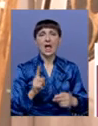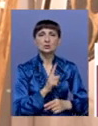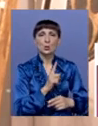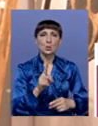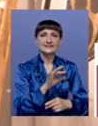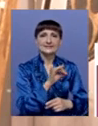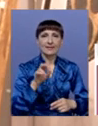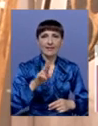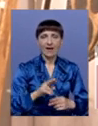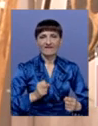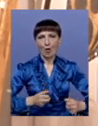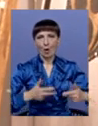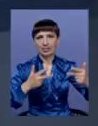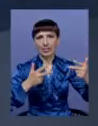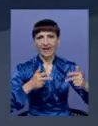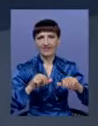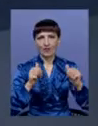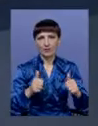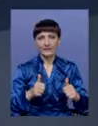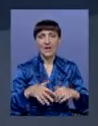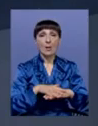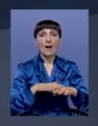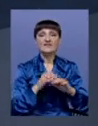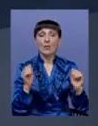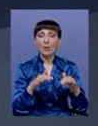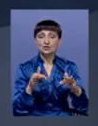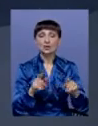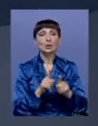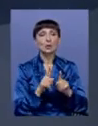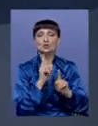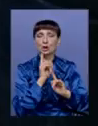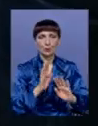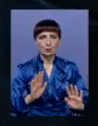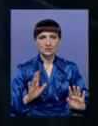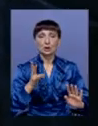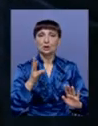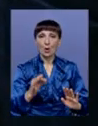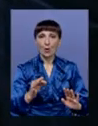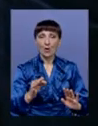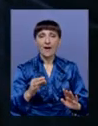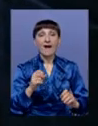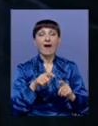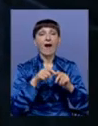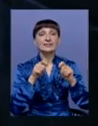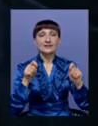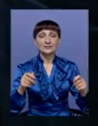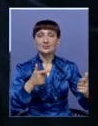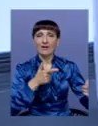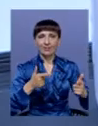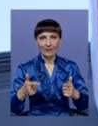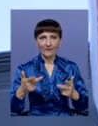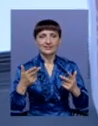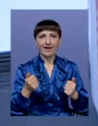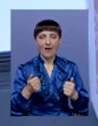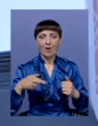и экспозиции в онлайн-формате. Массовых посещений и ажиотажа в музее не ожидают, однако говорят, что к открытию подготовились